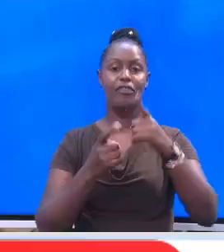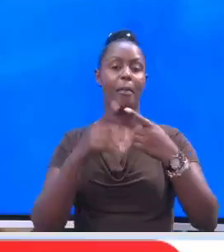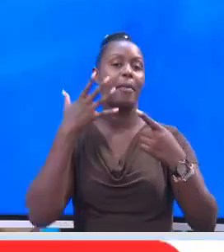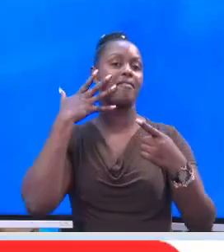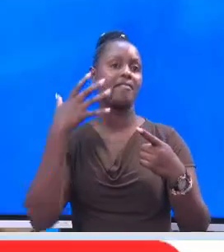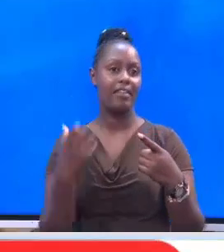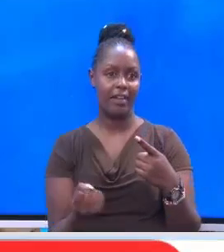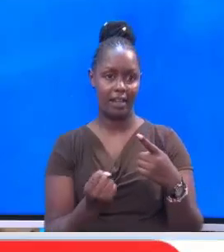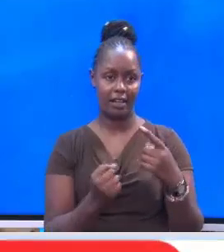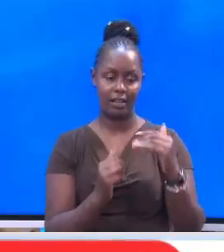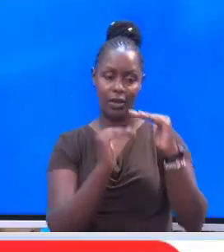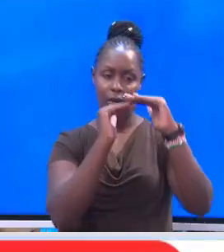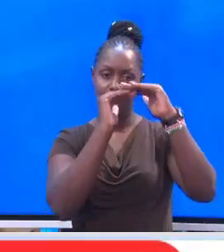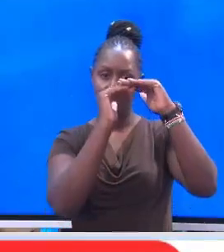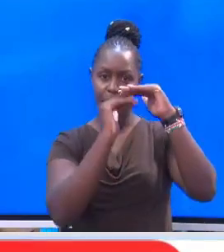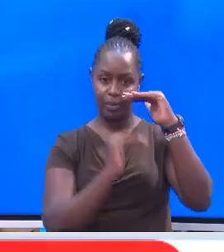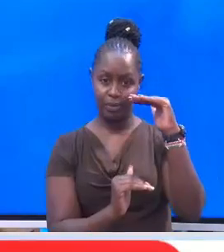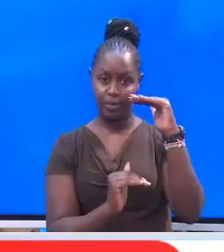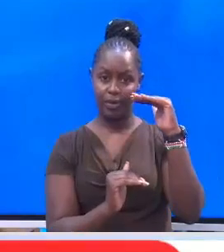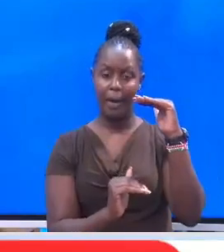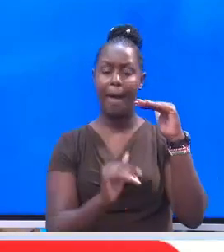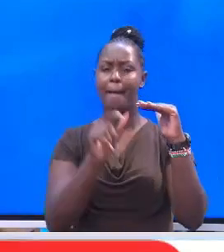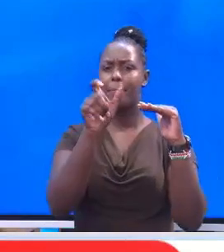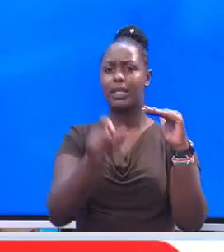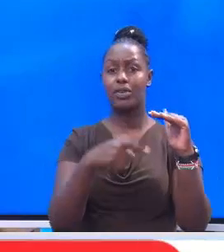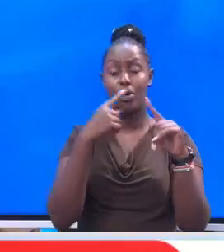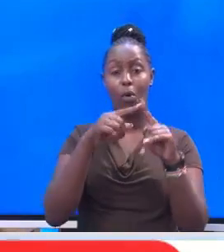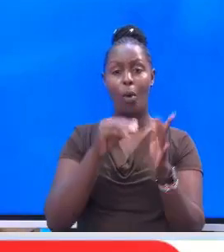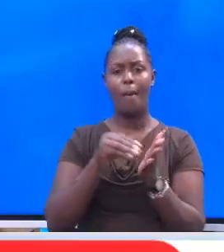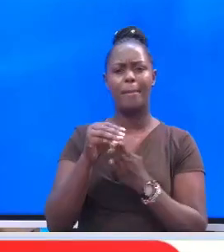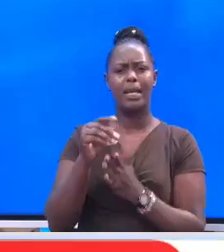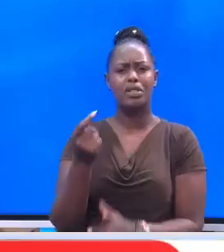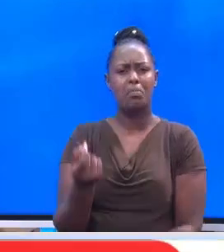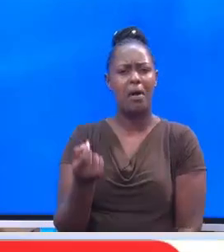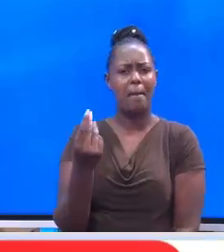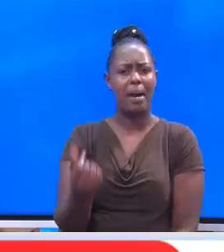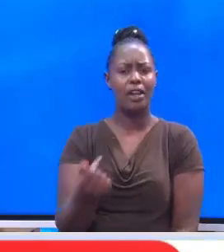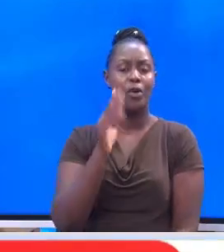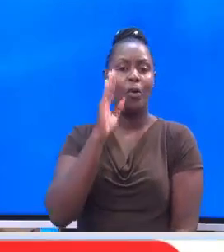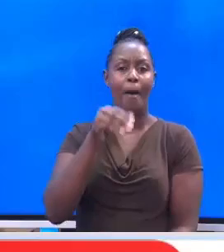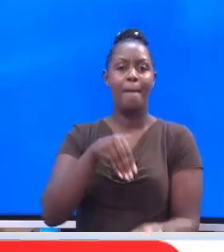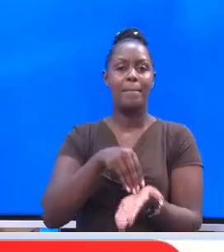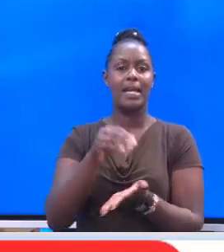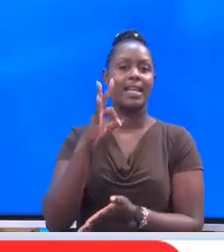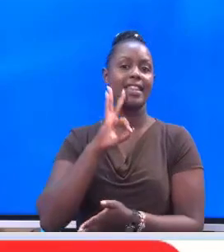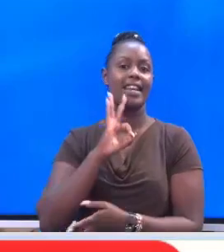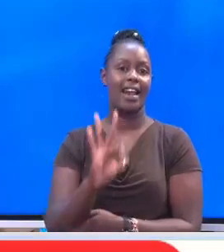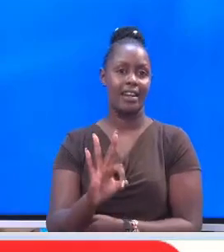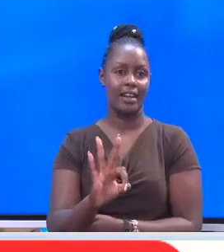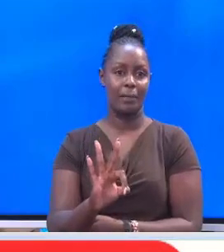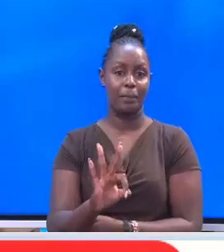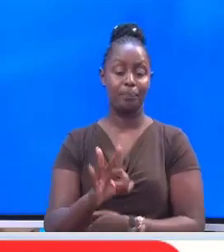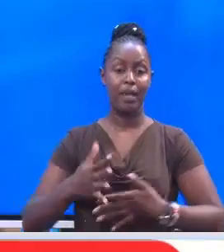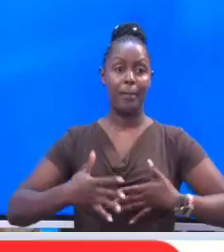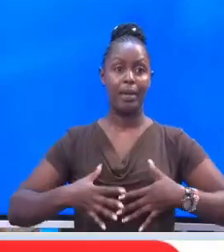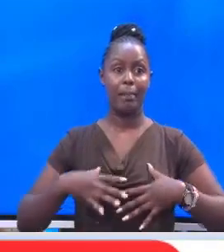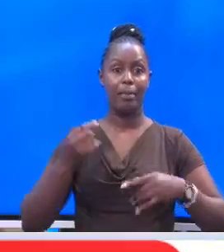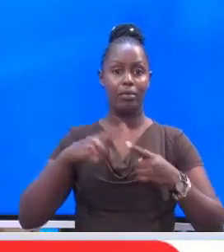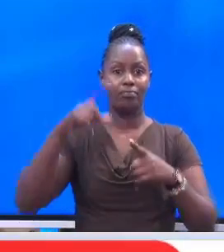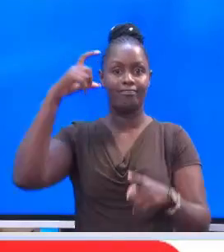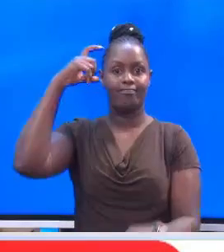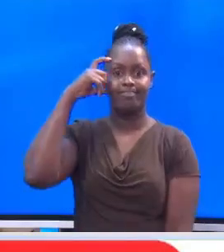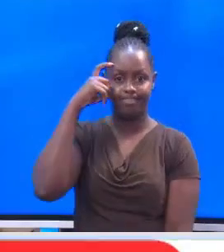500 yule mtu wa chini kabisa atalipa shilingi 300. Wale watu ambao wako na mshahara mkubwa kama mimi na wewe